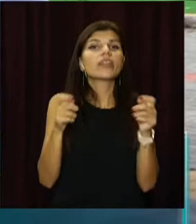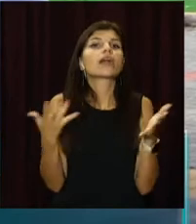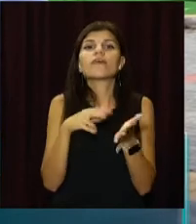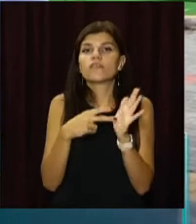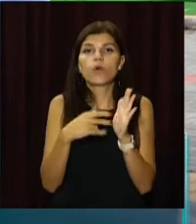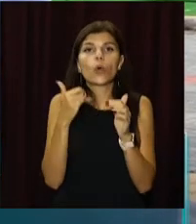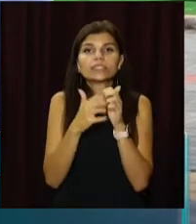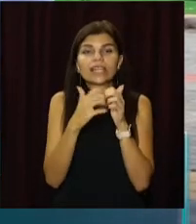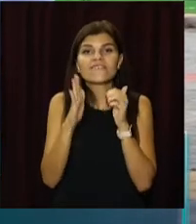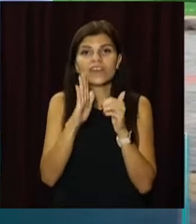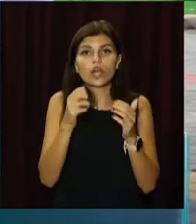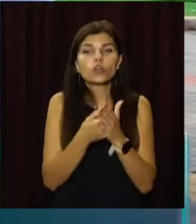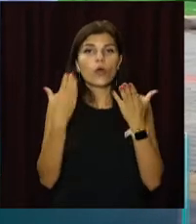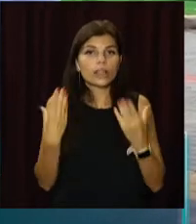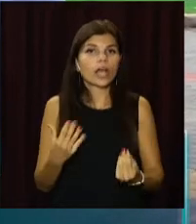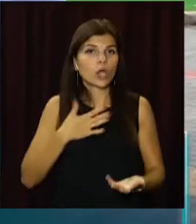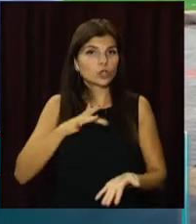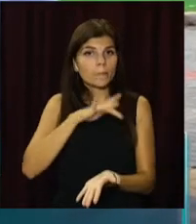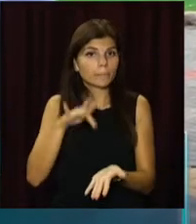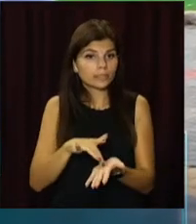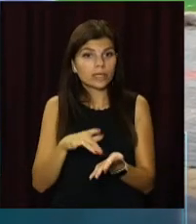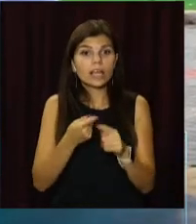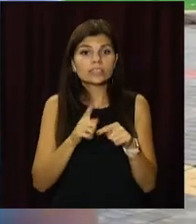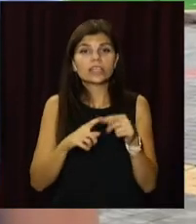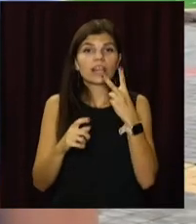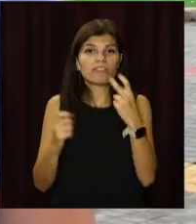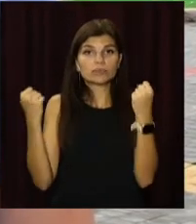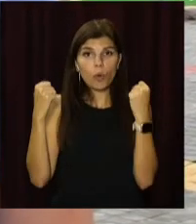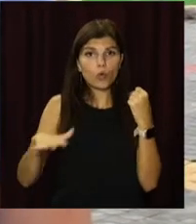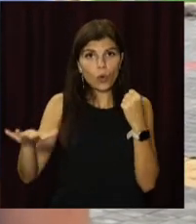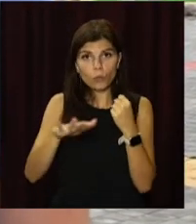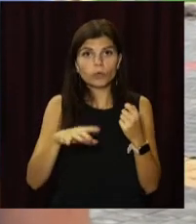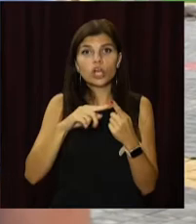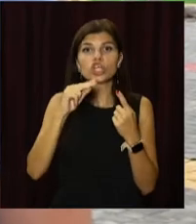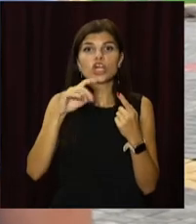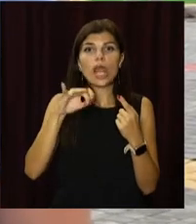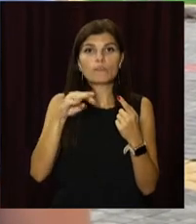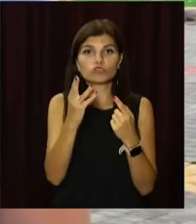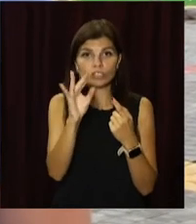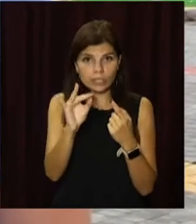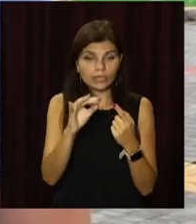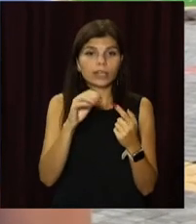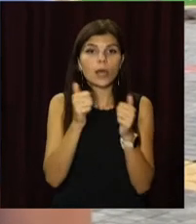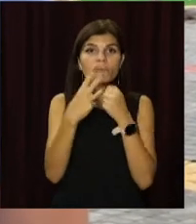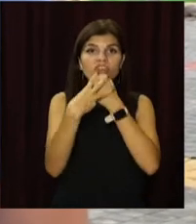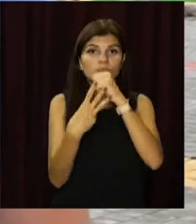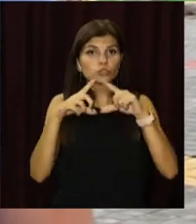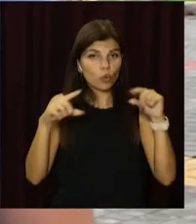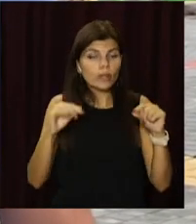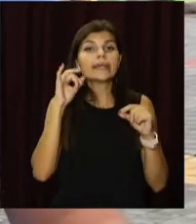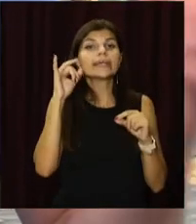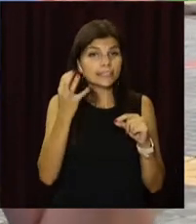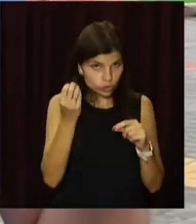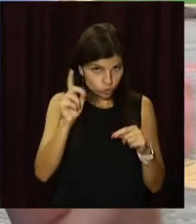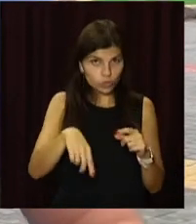планується у середині вересня до Дня нашого міста. Це два спорткомплекси на Черемушках біля 18-ї школи та